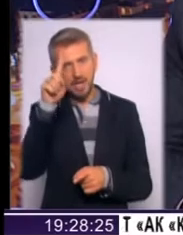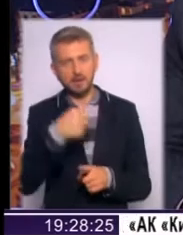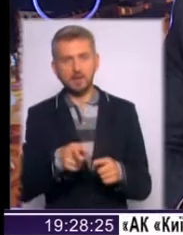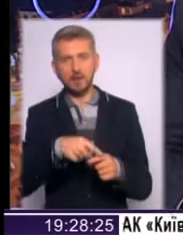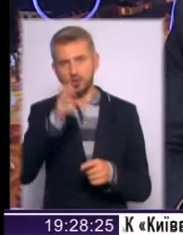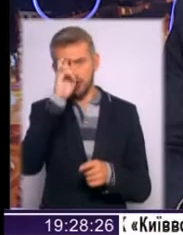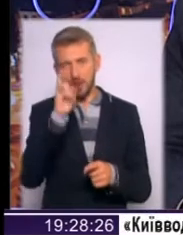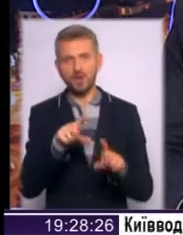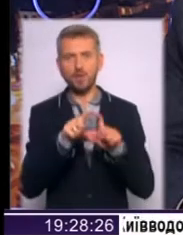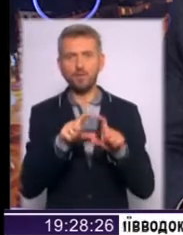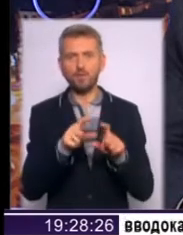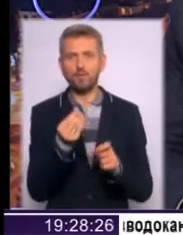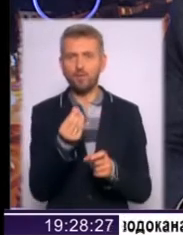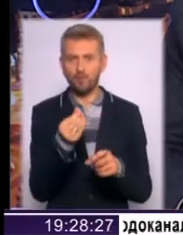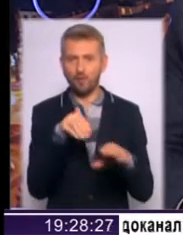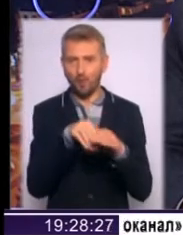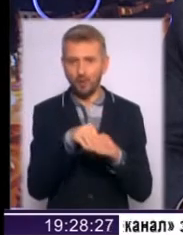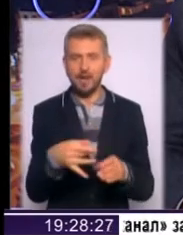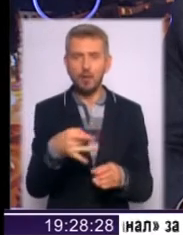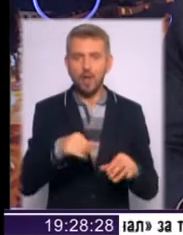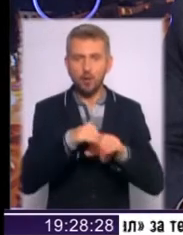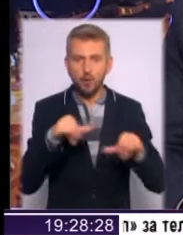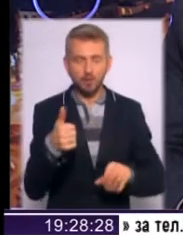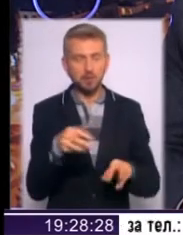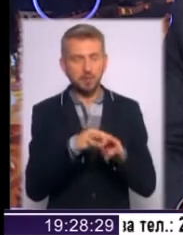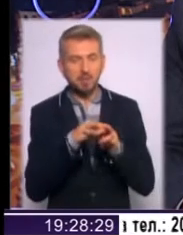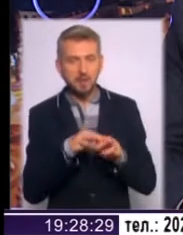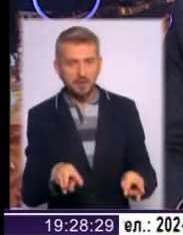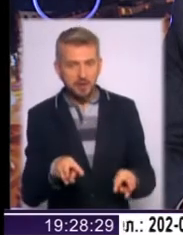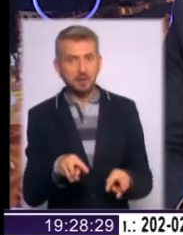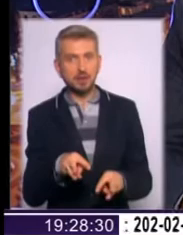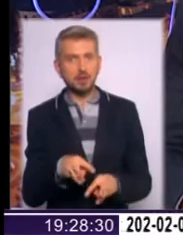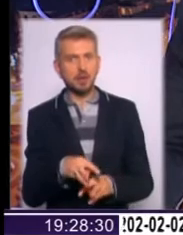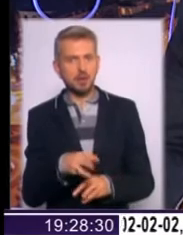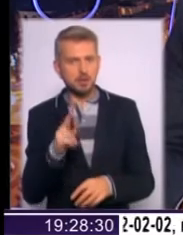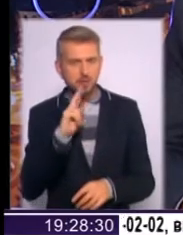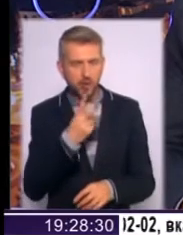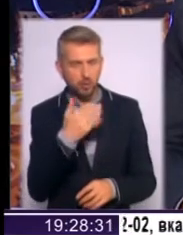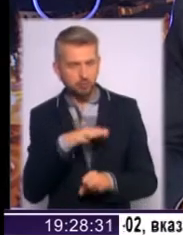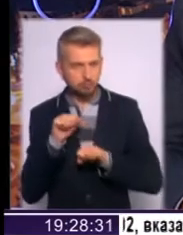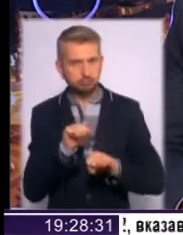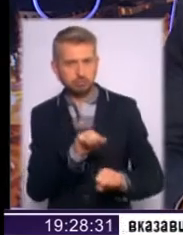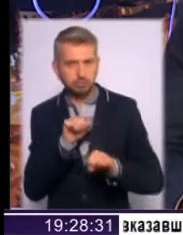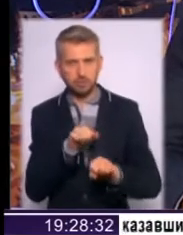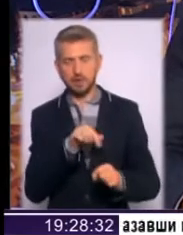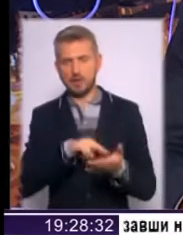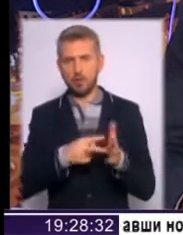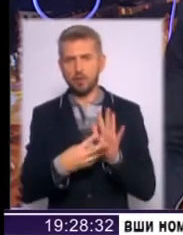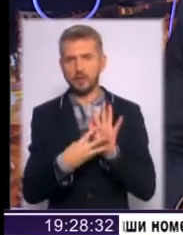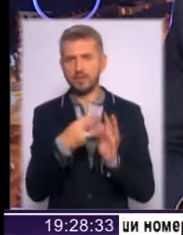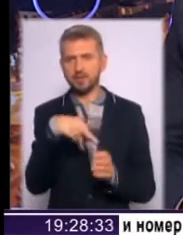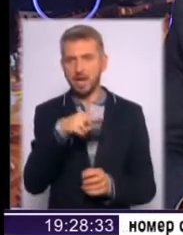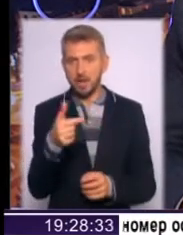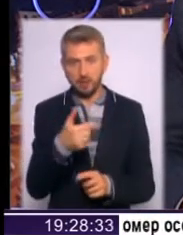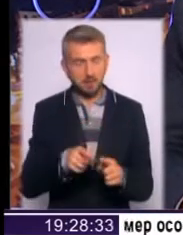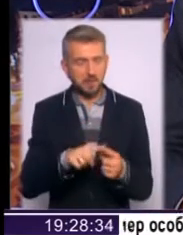фонд регіонального розвитку, і прем'єр-міністр вже другий рік поспіль його дуже активно відстоює. В цьому році це вже заплановано 9 мільярдів гривень, це